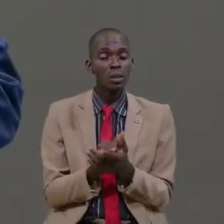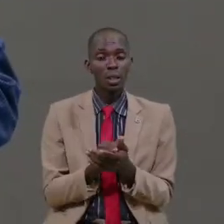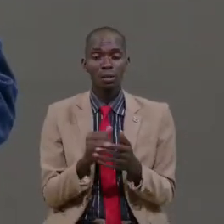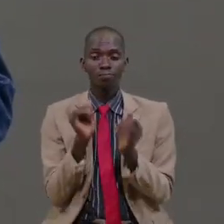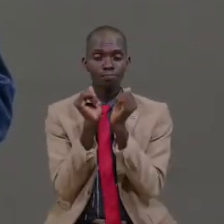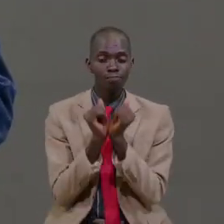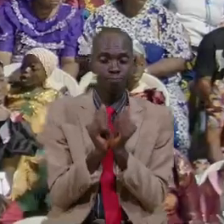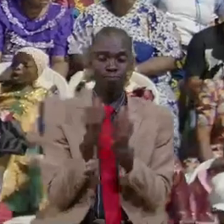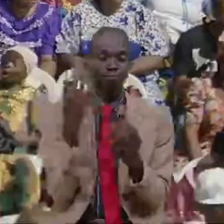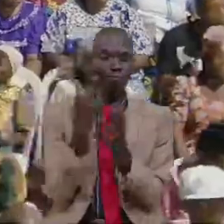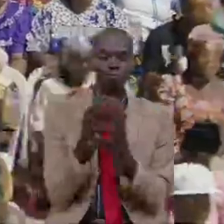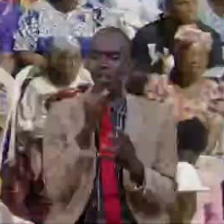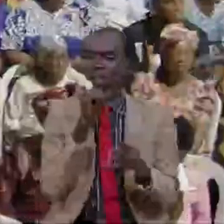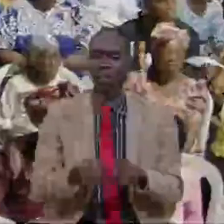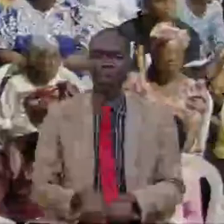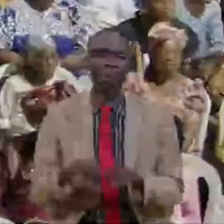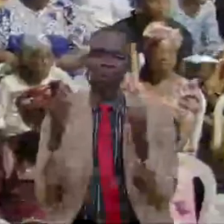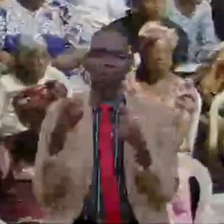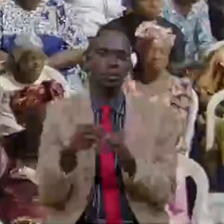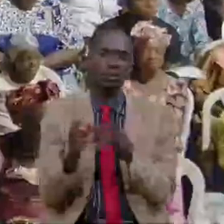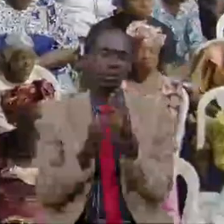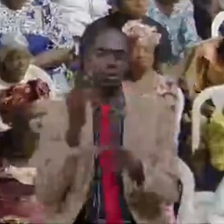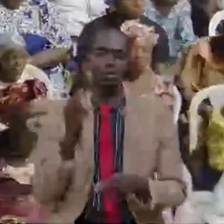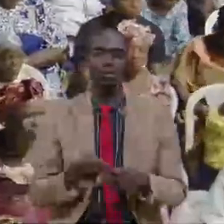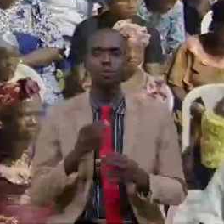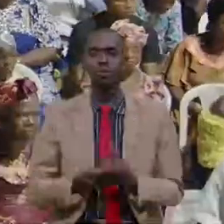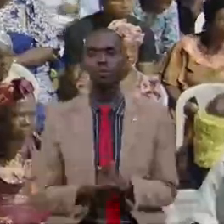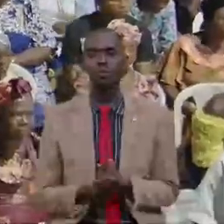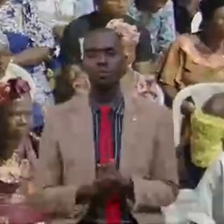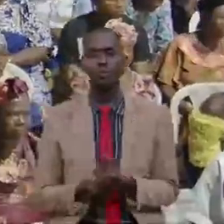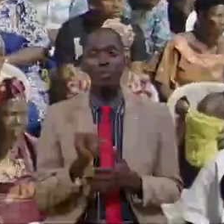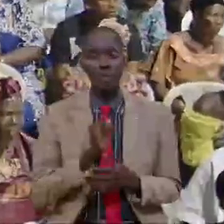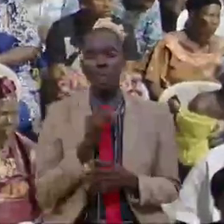soir est brisée de ta vie, au nom de Jésus.